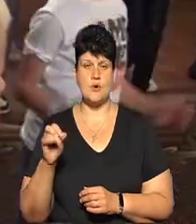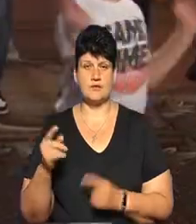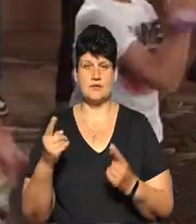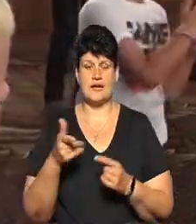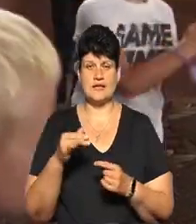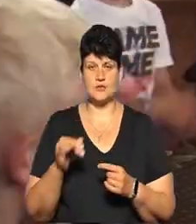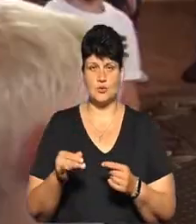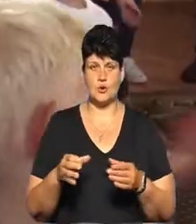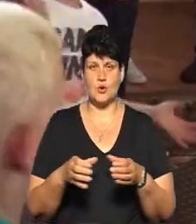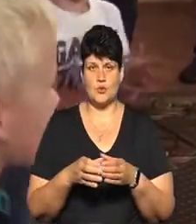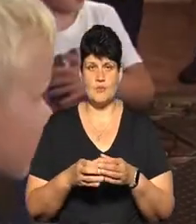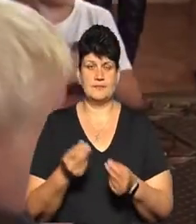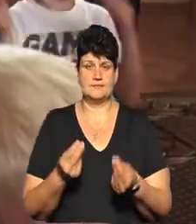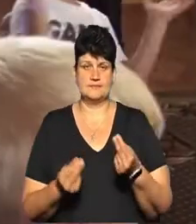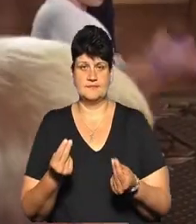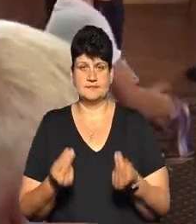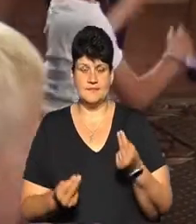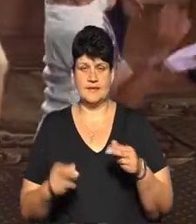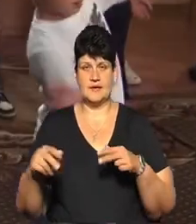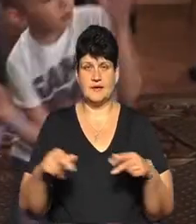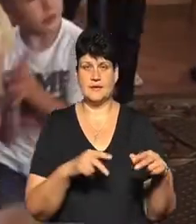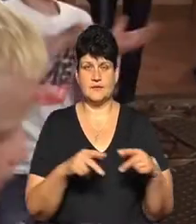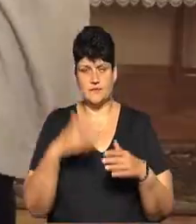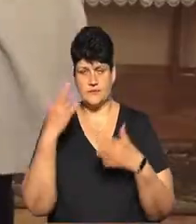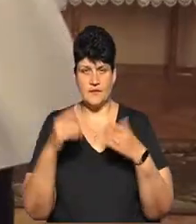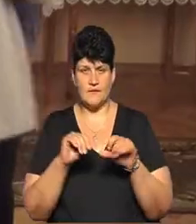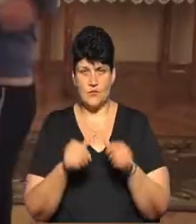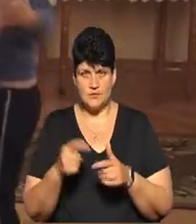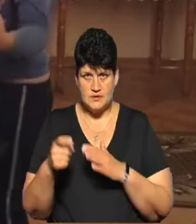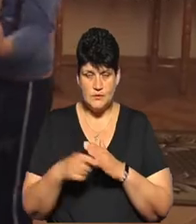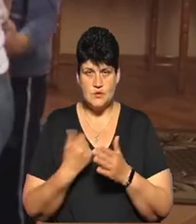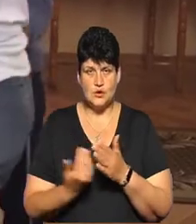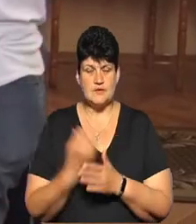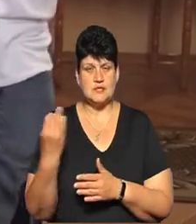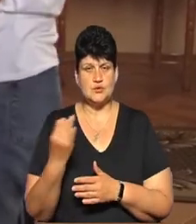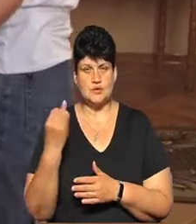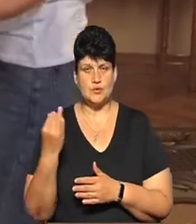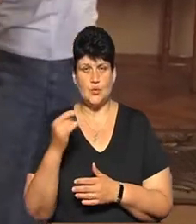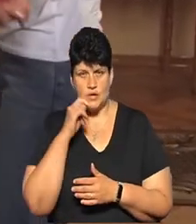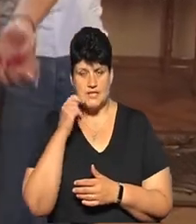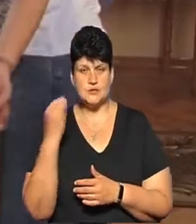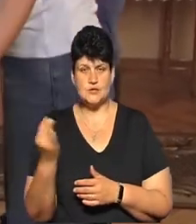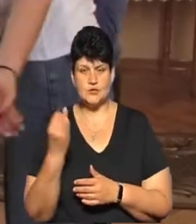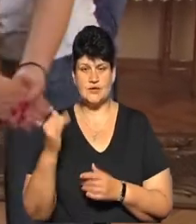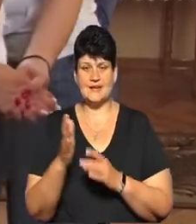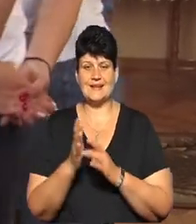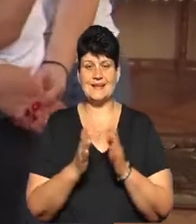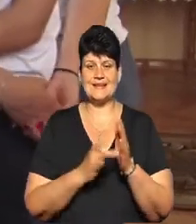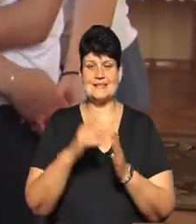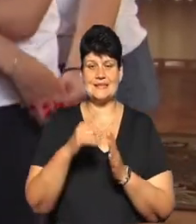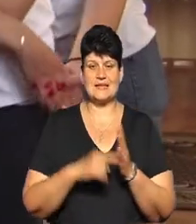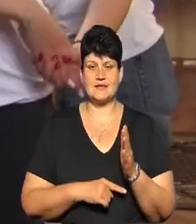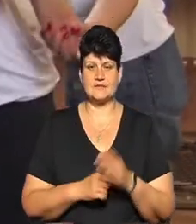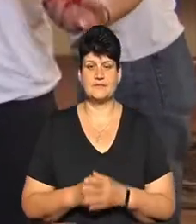ігри, танцюють, у розважальній формі дізнаються нове з української історії та християнства, каже аніматорка Анастасія. Гра